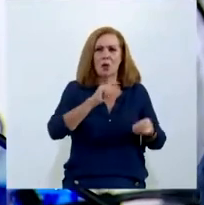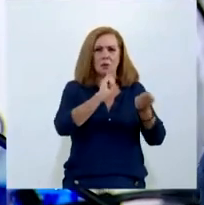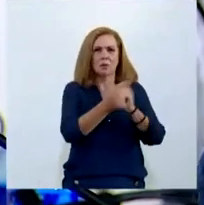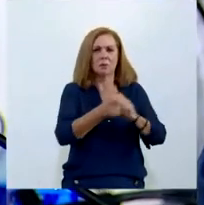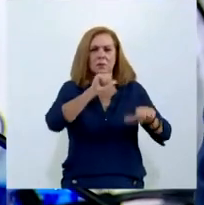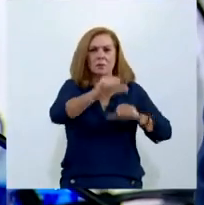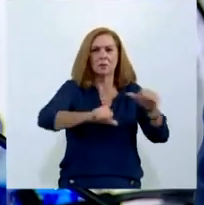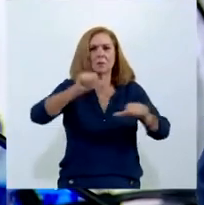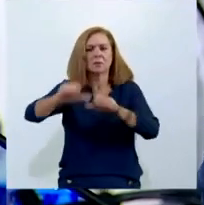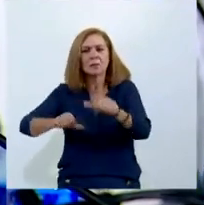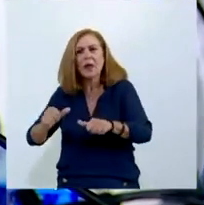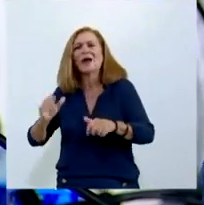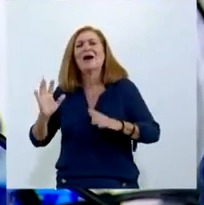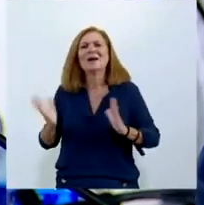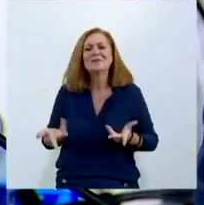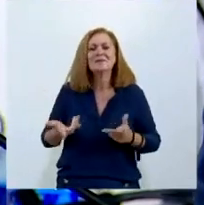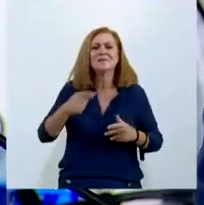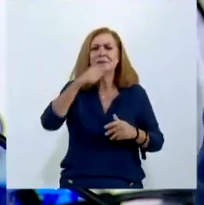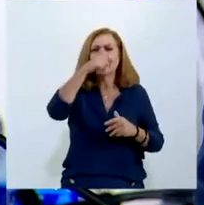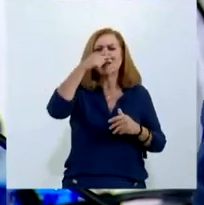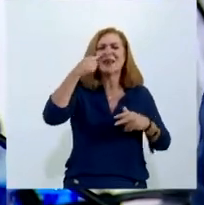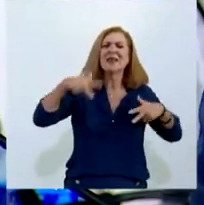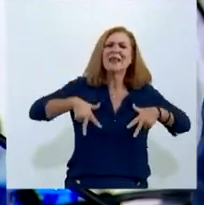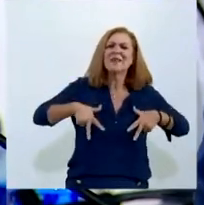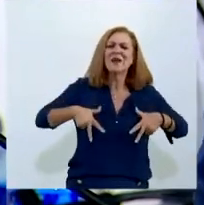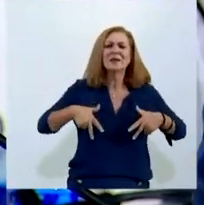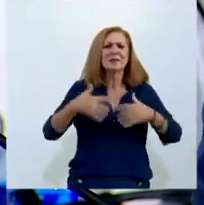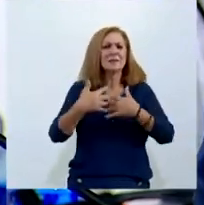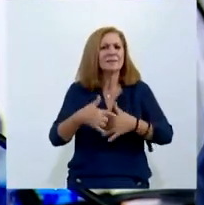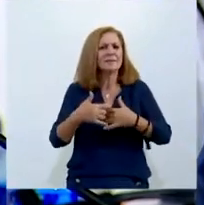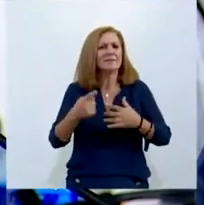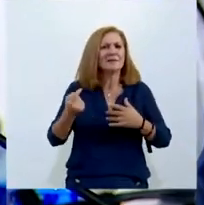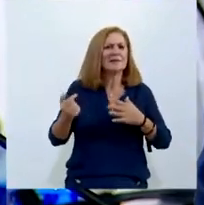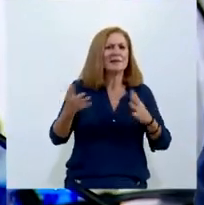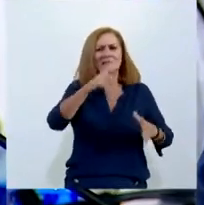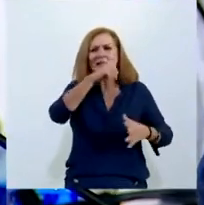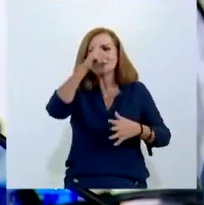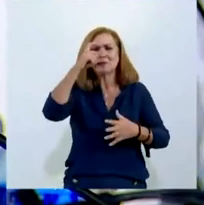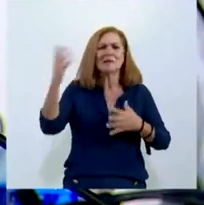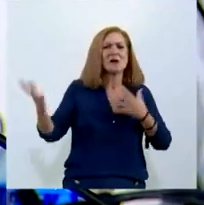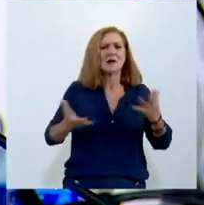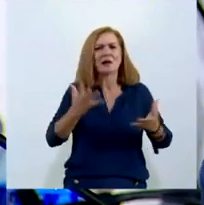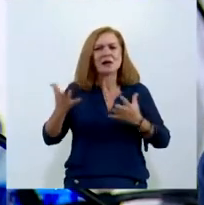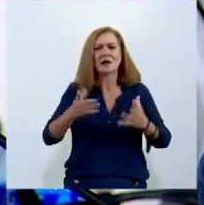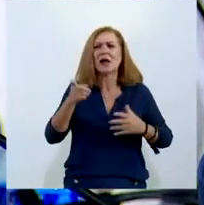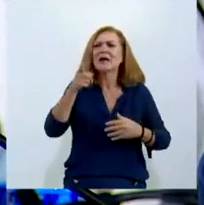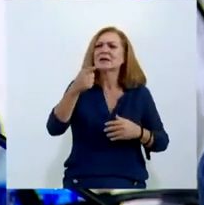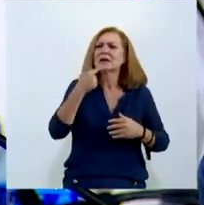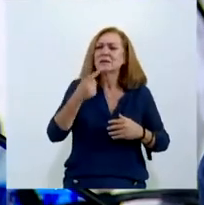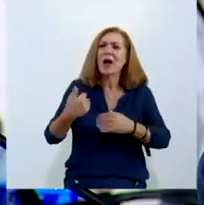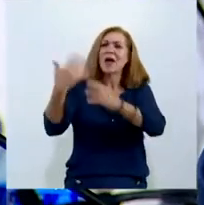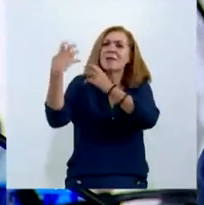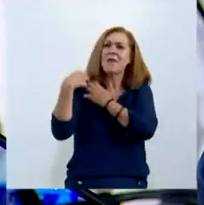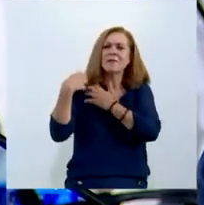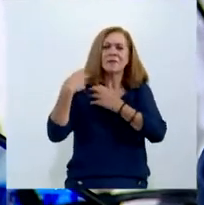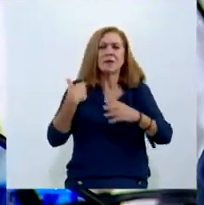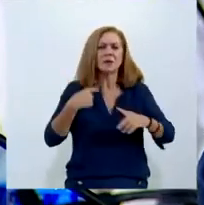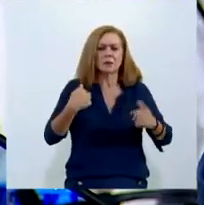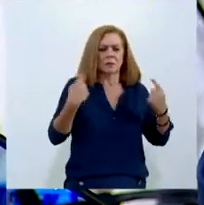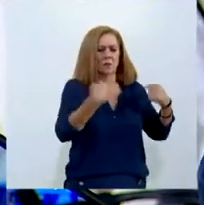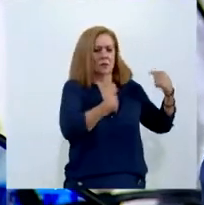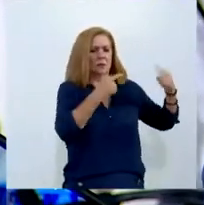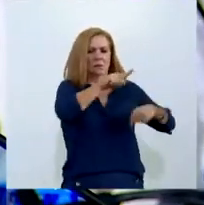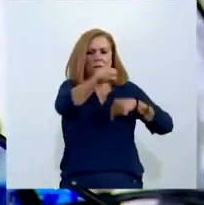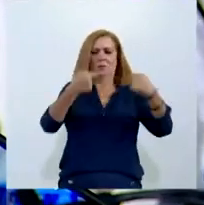αρκετές δυσλειτουργίες στη λειτουργία της κυβέρνησης. Εσείς εχθές μιλήσατε για σύγχυση αρμοδιοτήτων και θέλω να ρωτήσω, αυτό